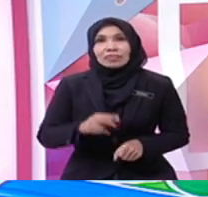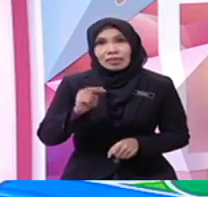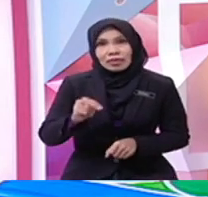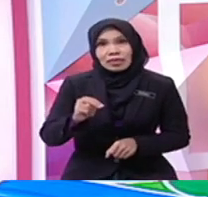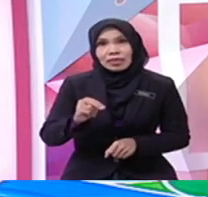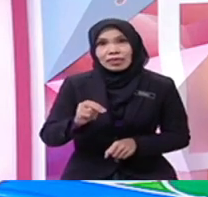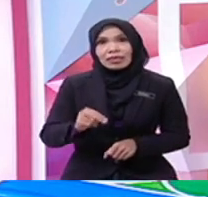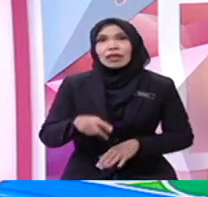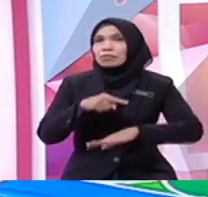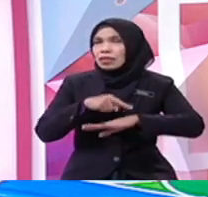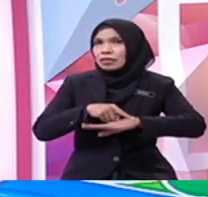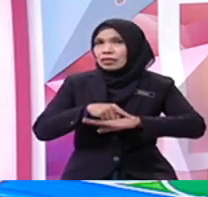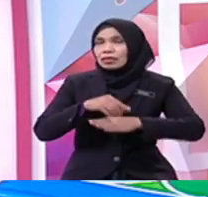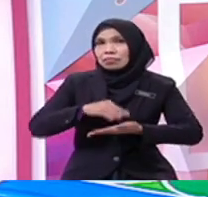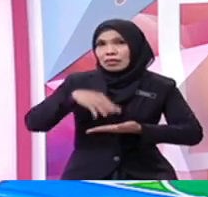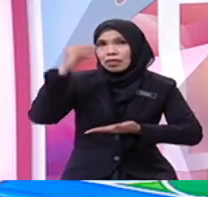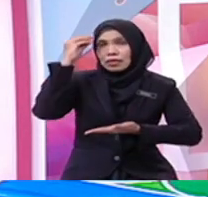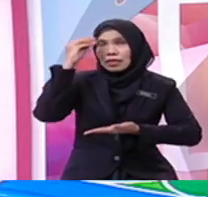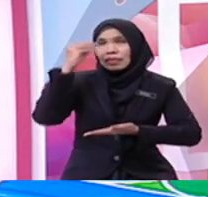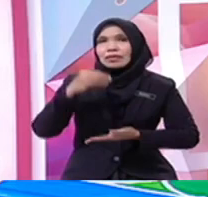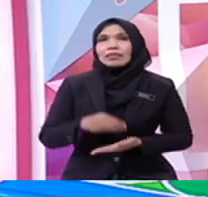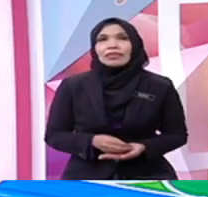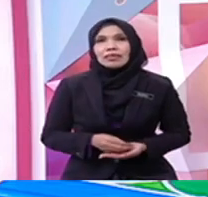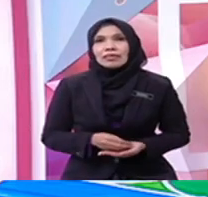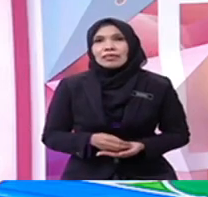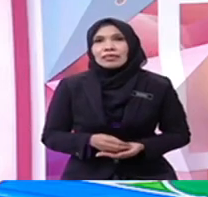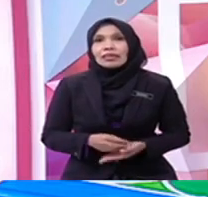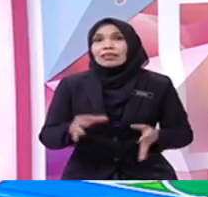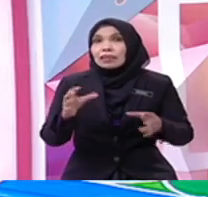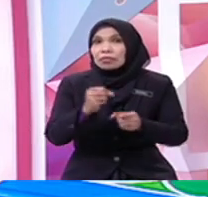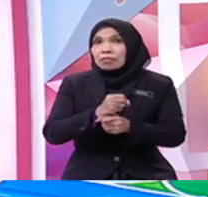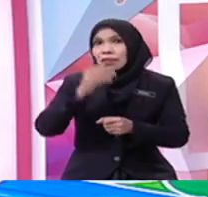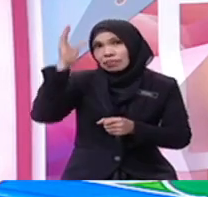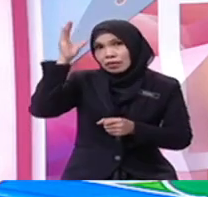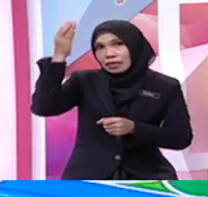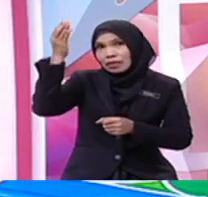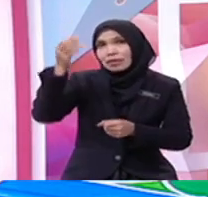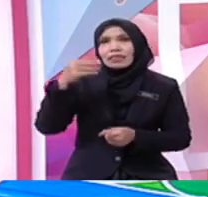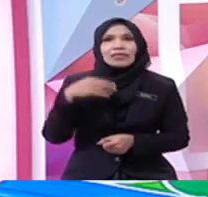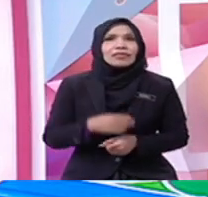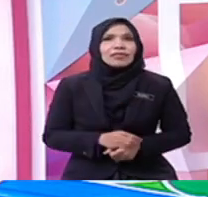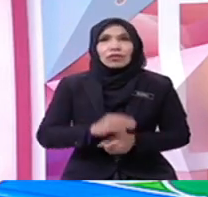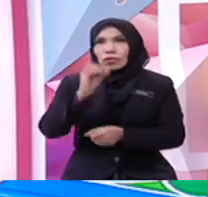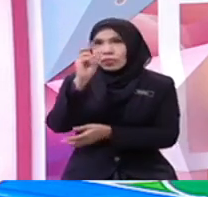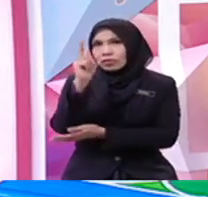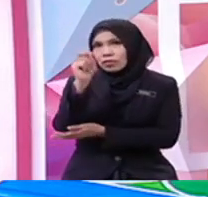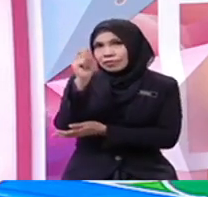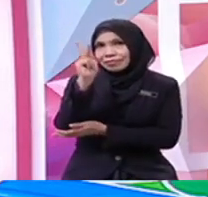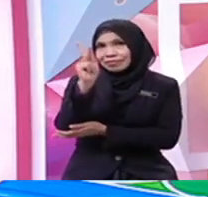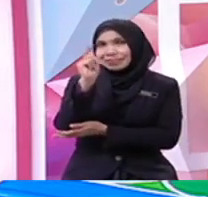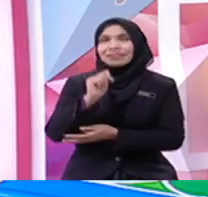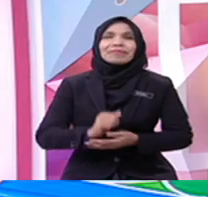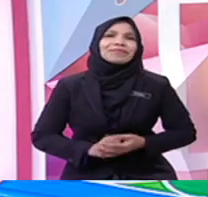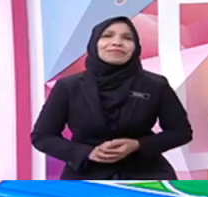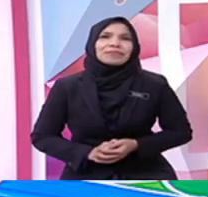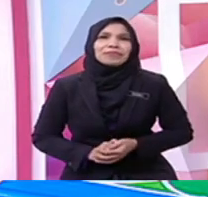1st untuk cerdaskan otak itu Ski Oke mentil dan juga fisik iya oke dan